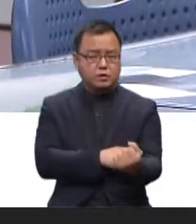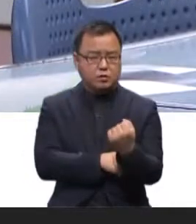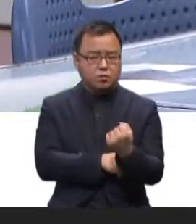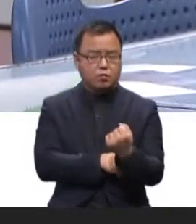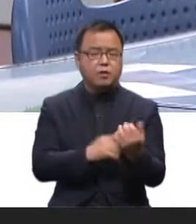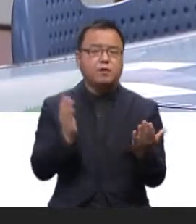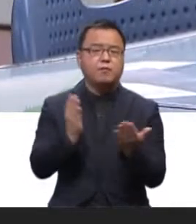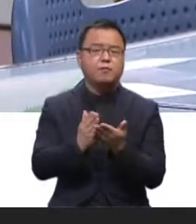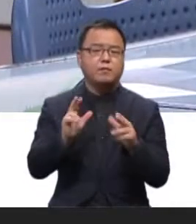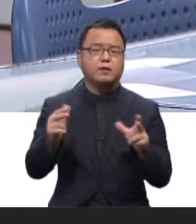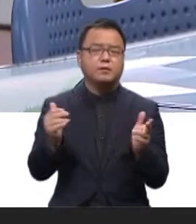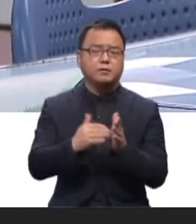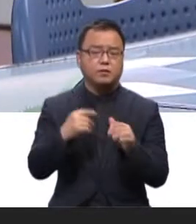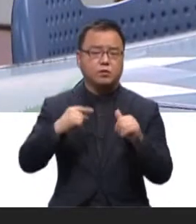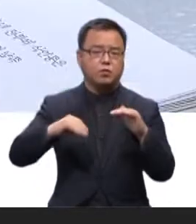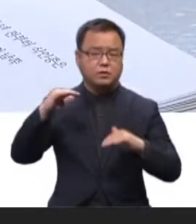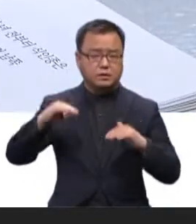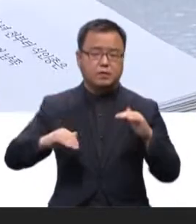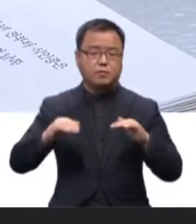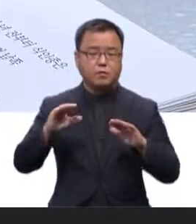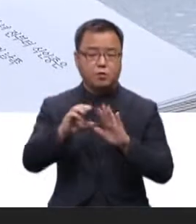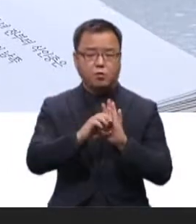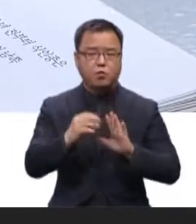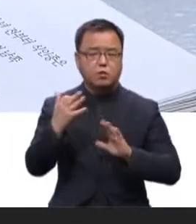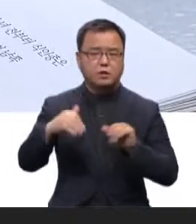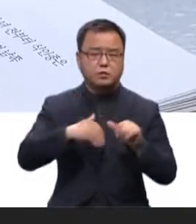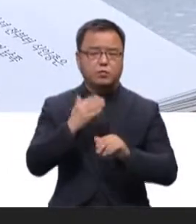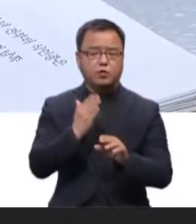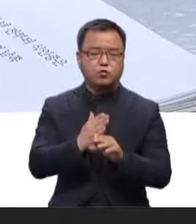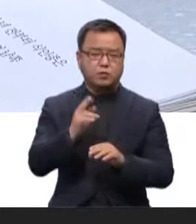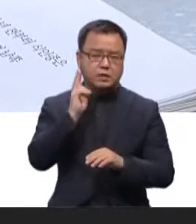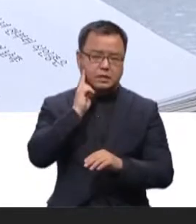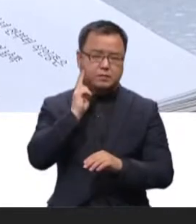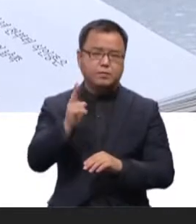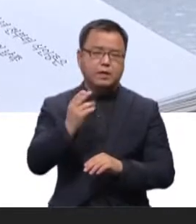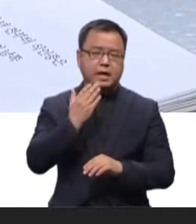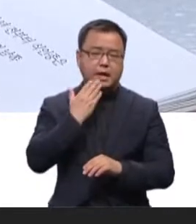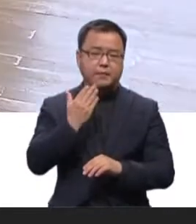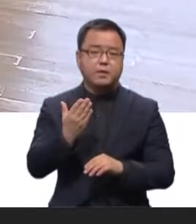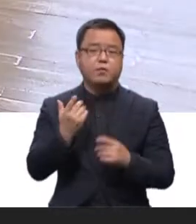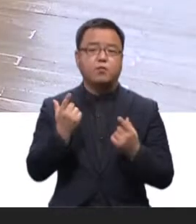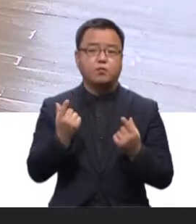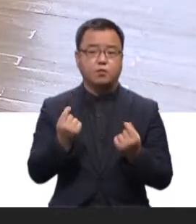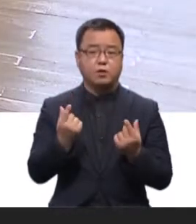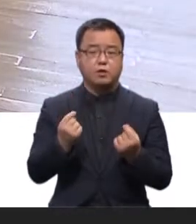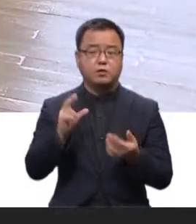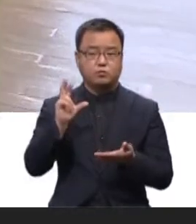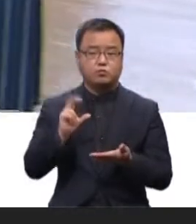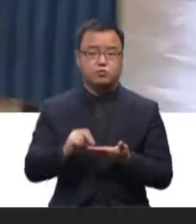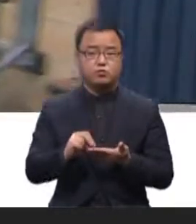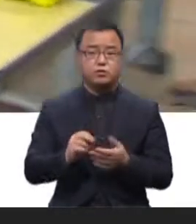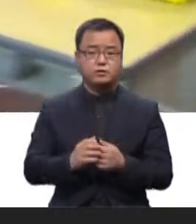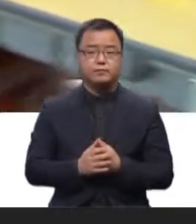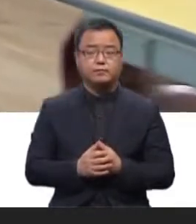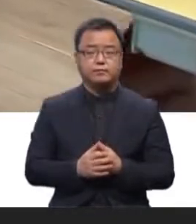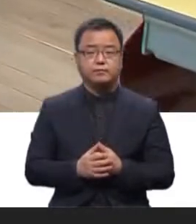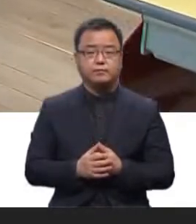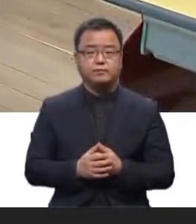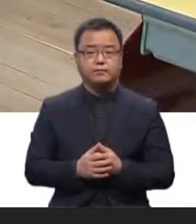그간에도 존재했던 교육 양극화가 코로나 국면에서 더 심화될 수 있는 그런 잠재적인 문제가 있는 상황입니다.